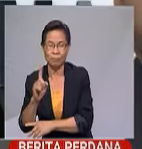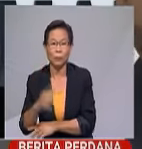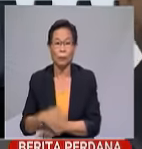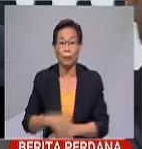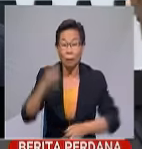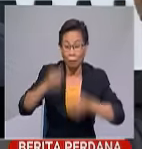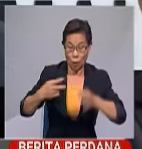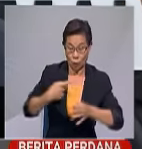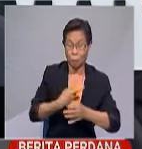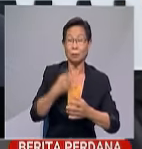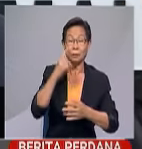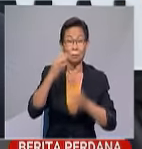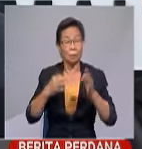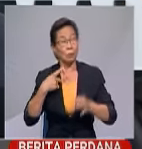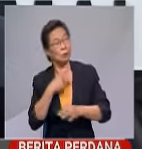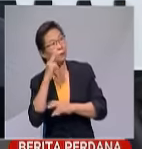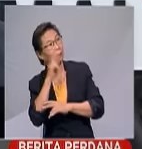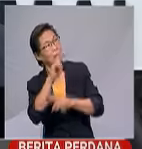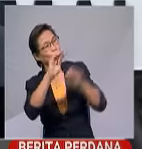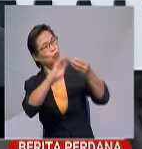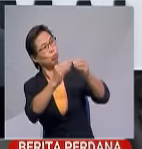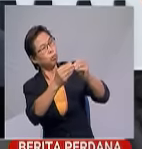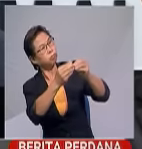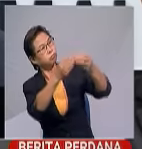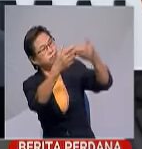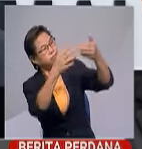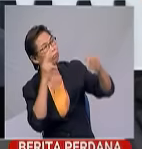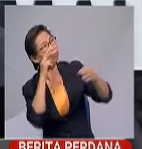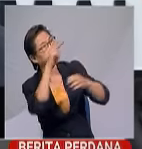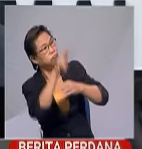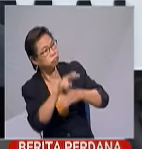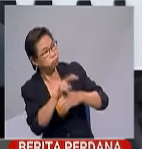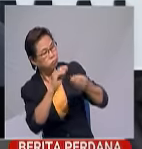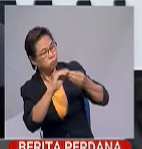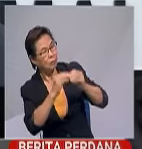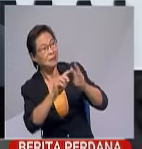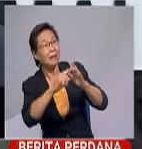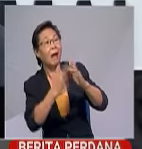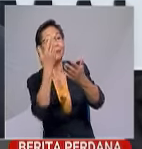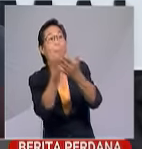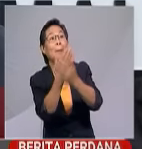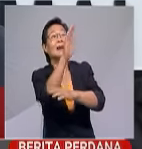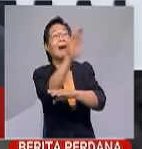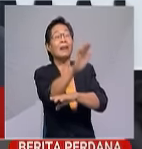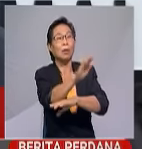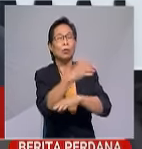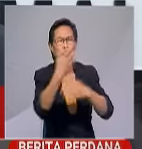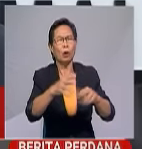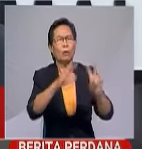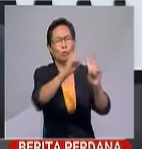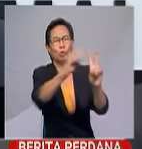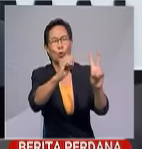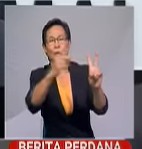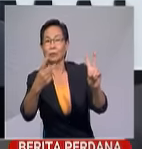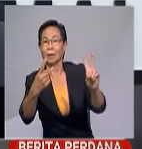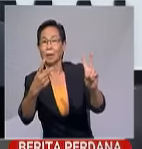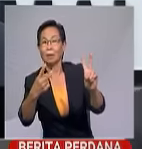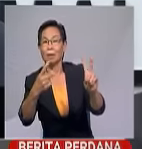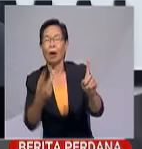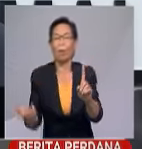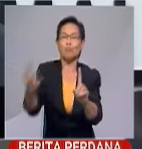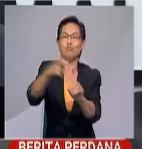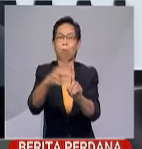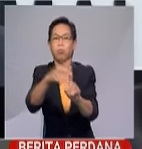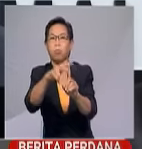Kalau kita lihat angka-angka yang ada, setakat pukul tengah hari sudah ada 200,000